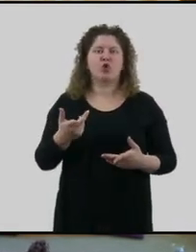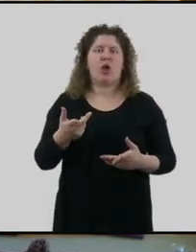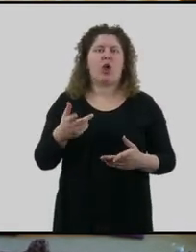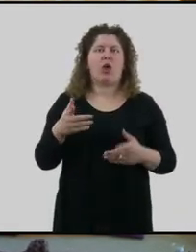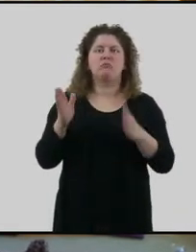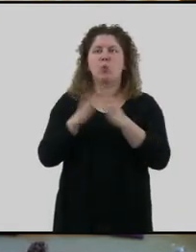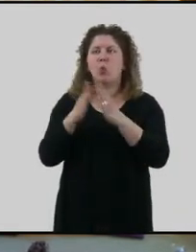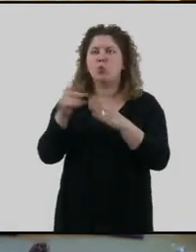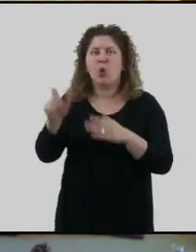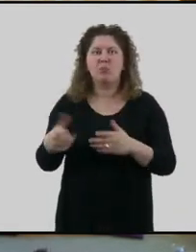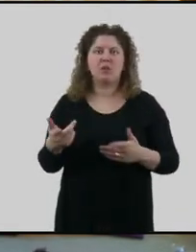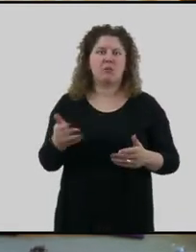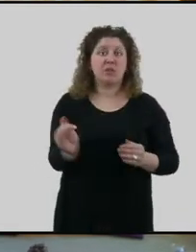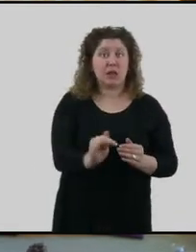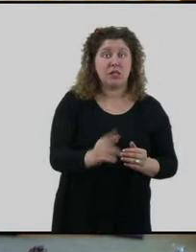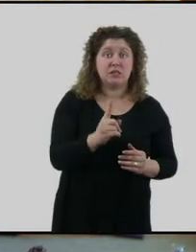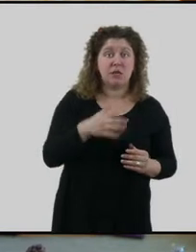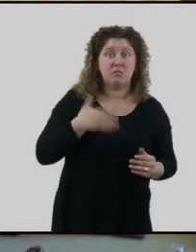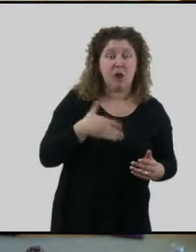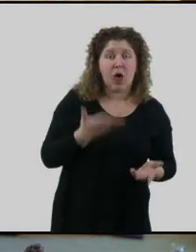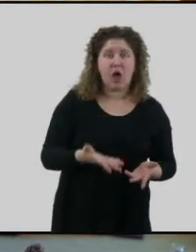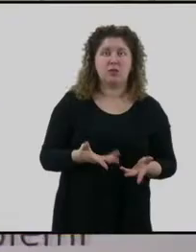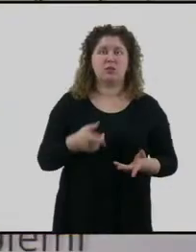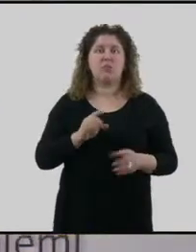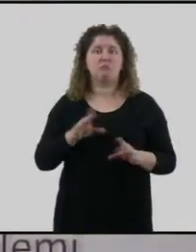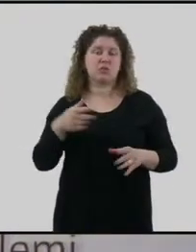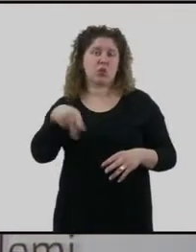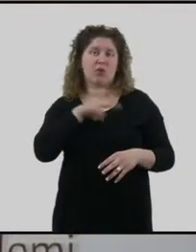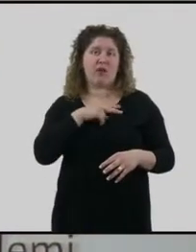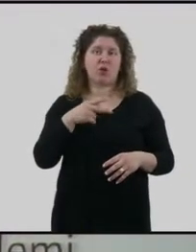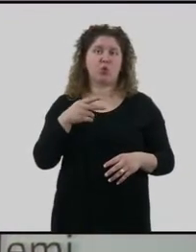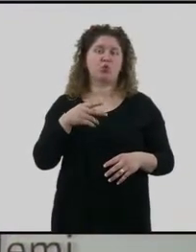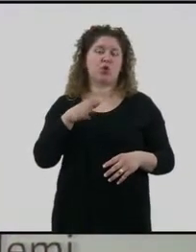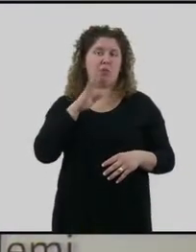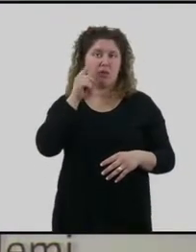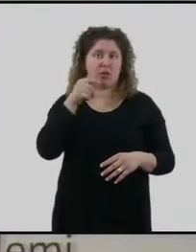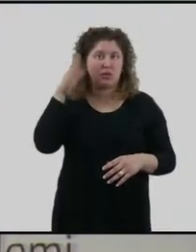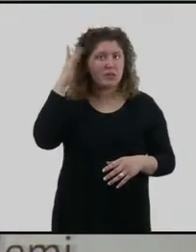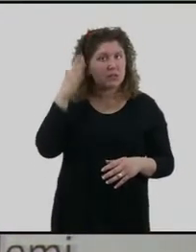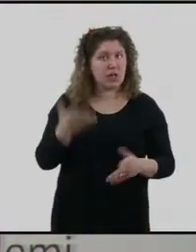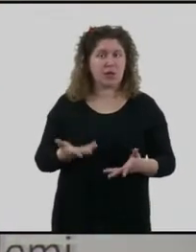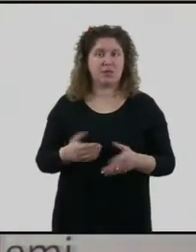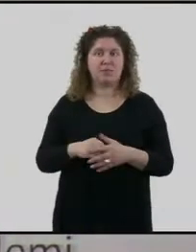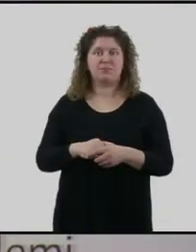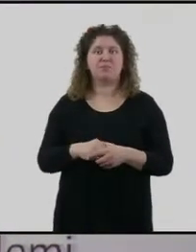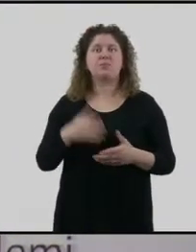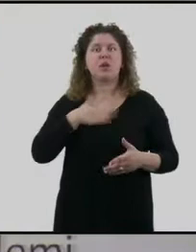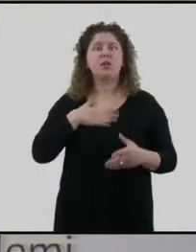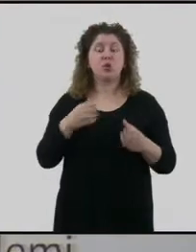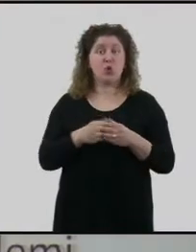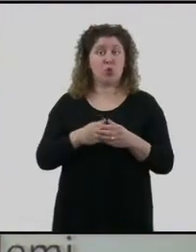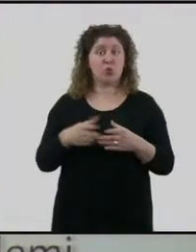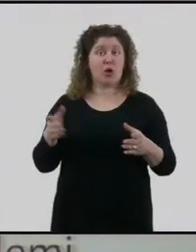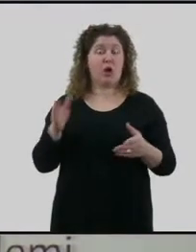riziku, udomiteljima, djeci i mladima i djeci i mladima bez odgovarajuće roditeljske skrbi. Naša udruga Nova